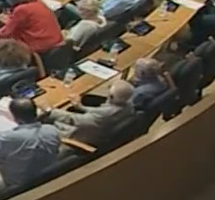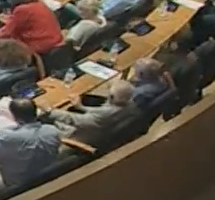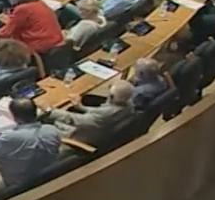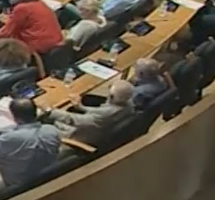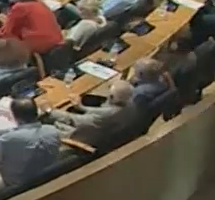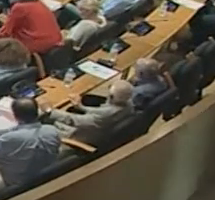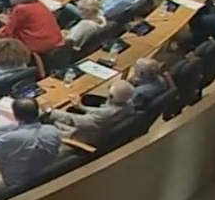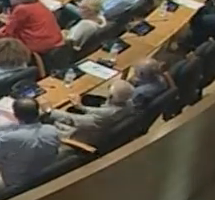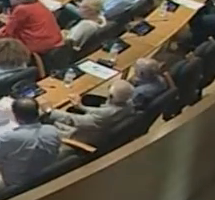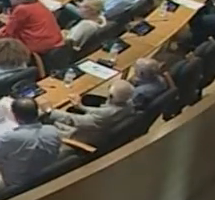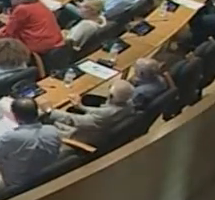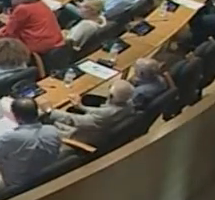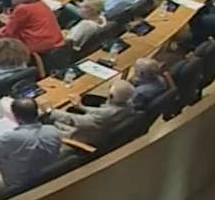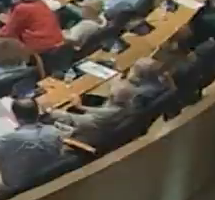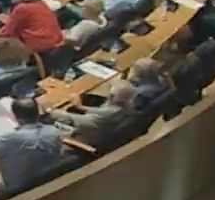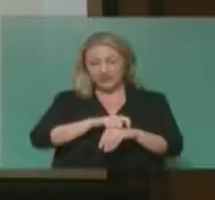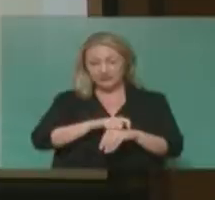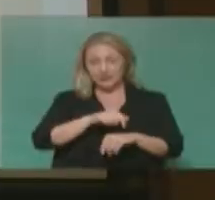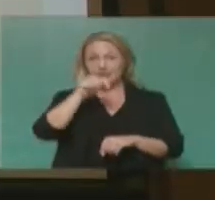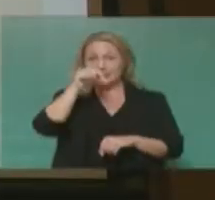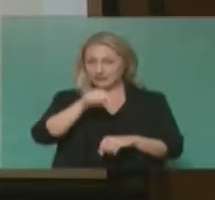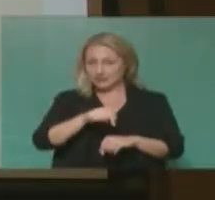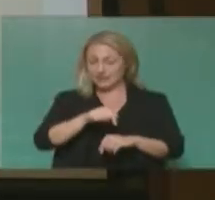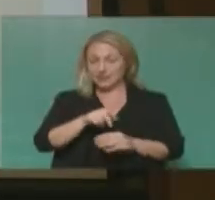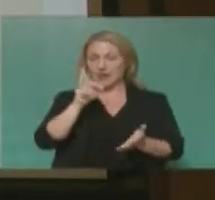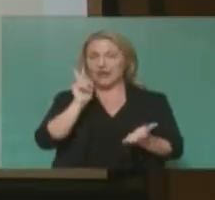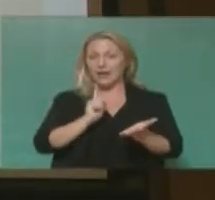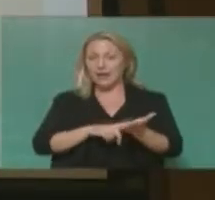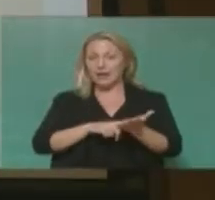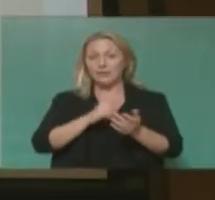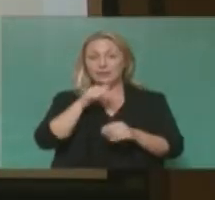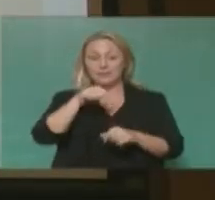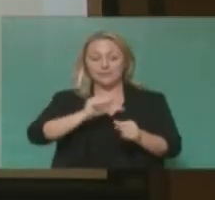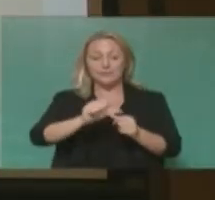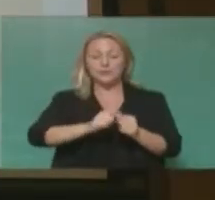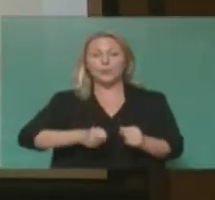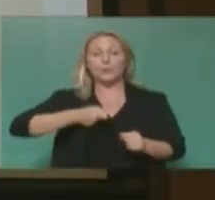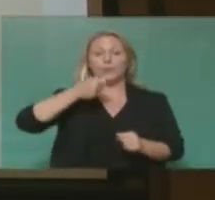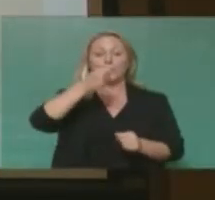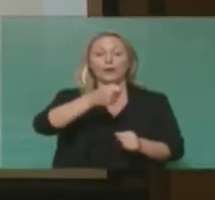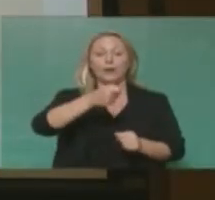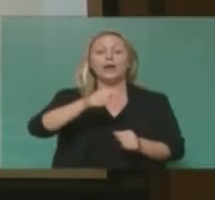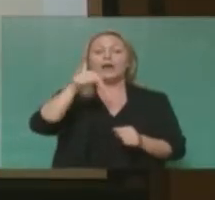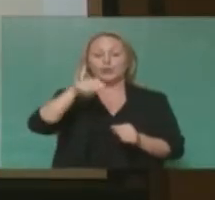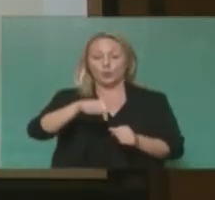συνάδελφοι, σήμερα που έπρεπε να πληρωθεί η μισθοδοσία, έχει κοκκινήσει.